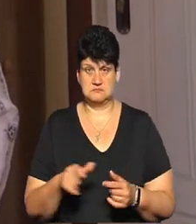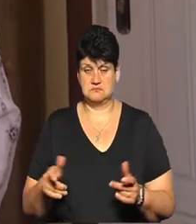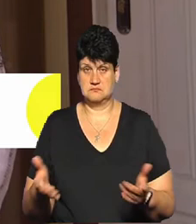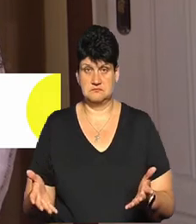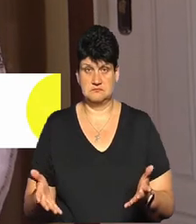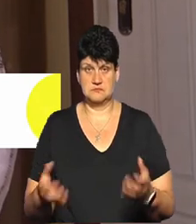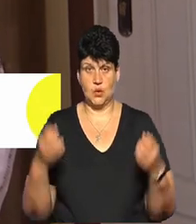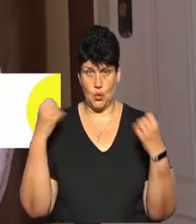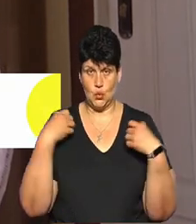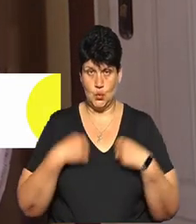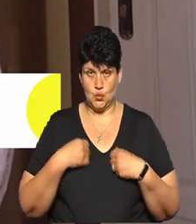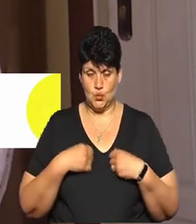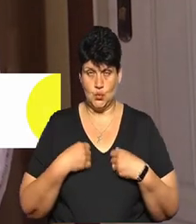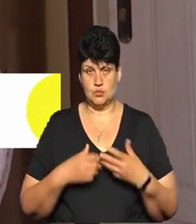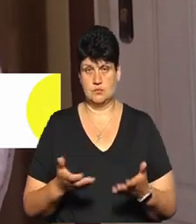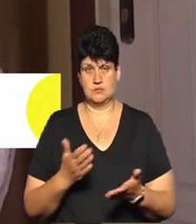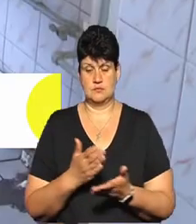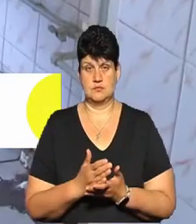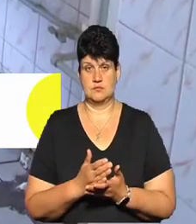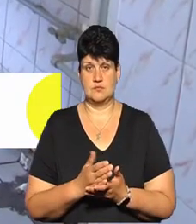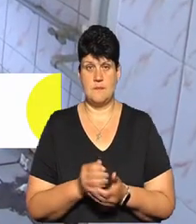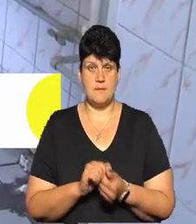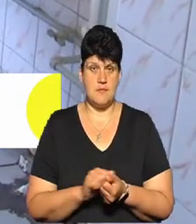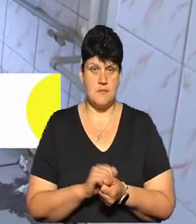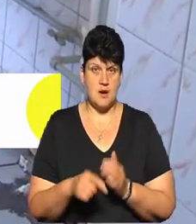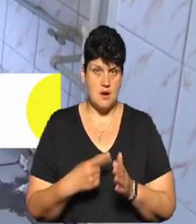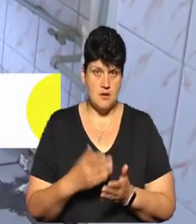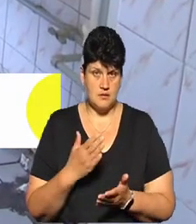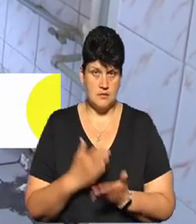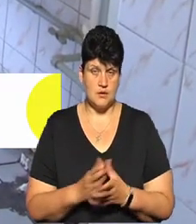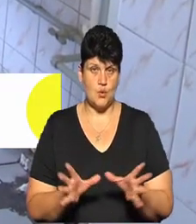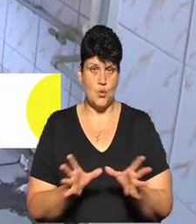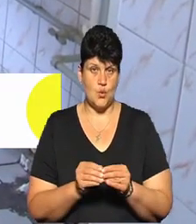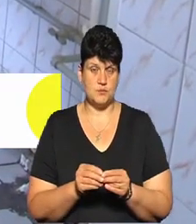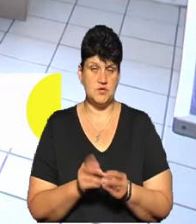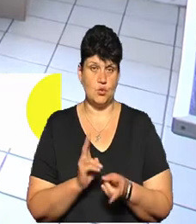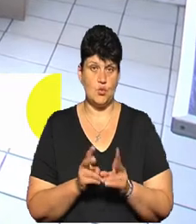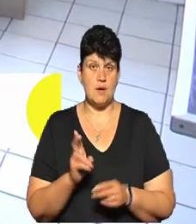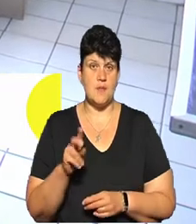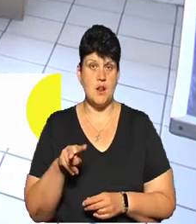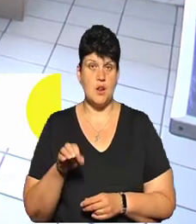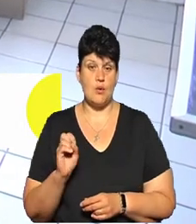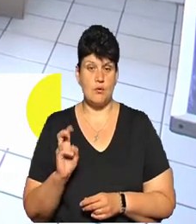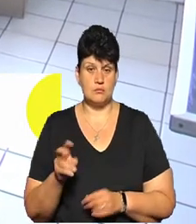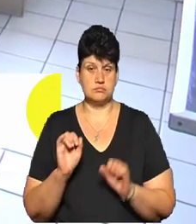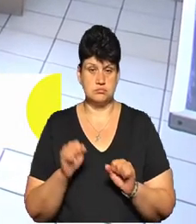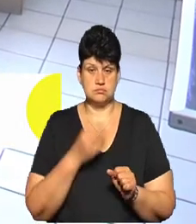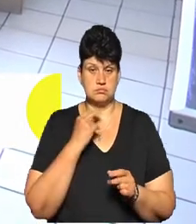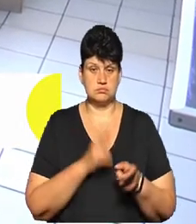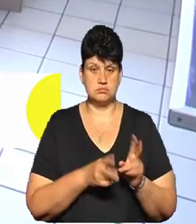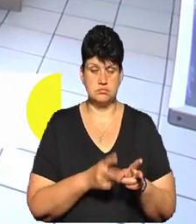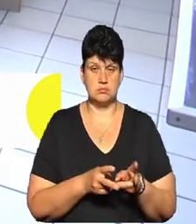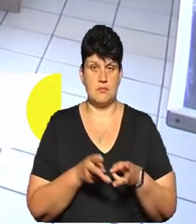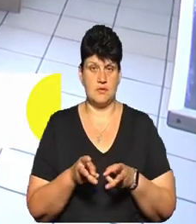вода, там є пральня, обща кухня на блок, де ми можемо готувати, там є печка, теж